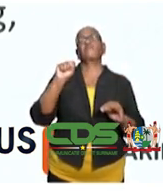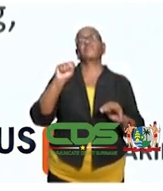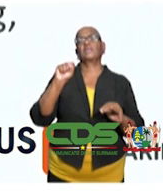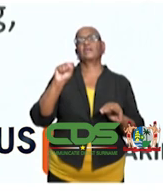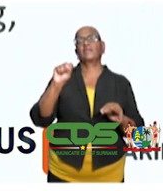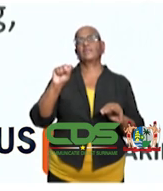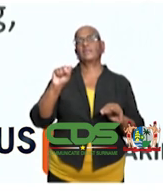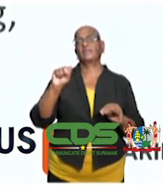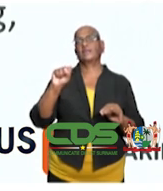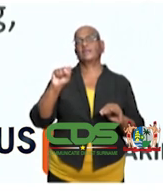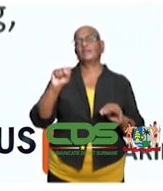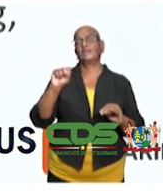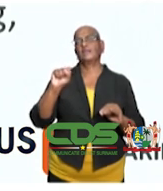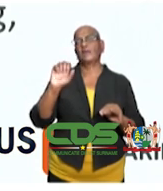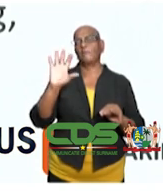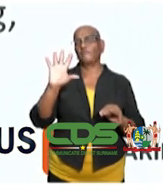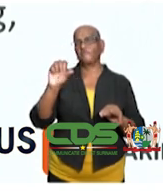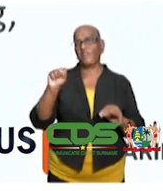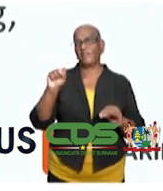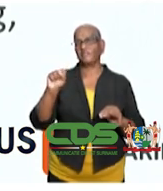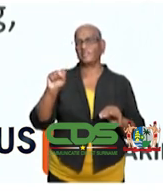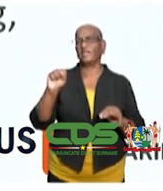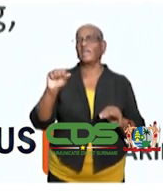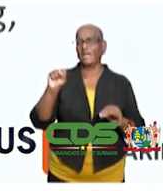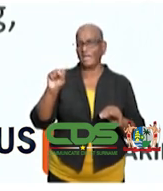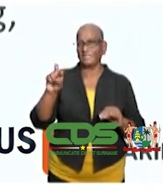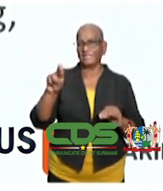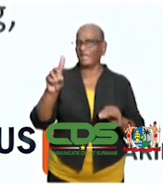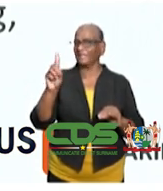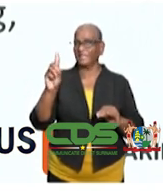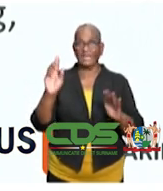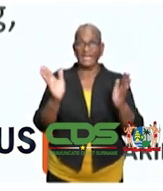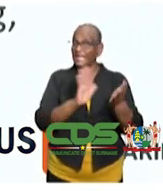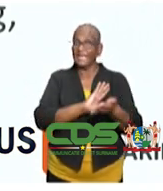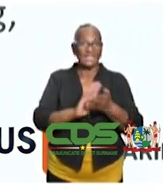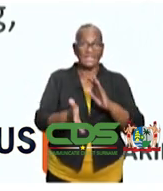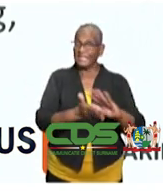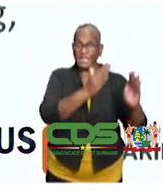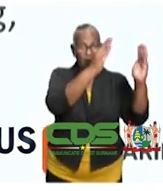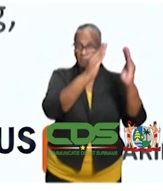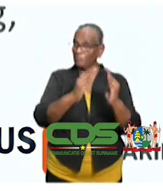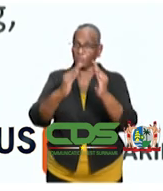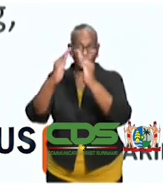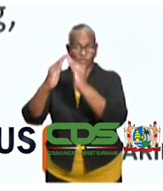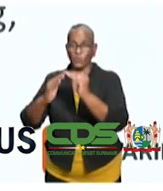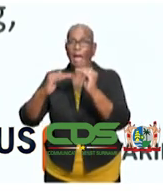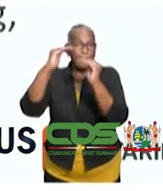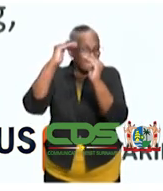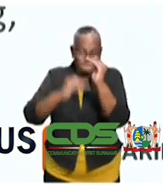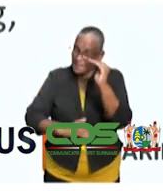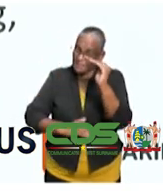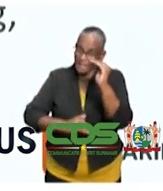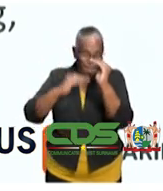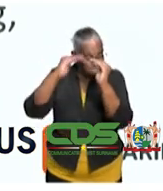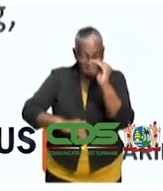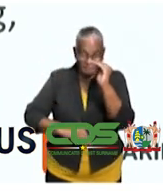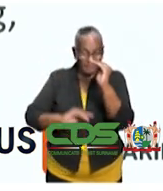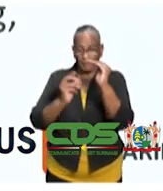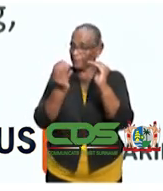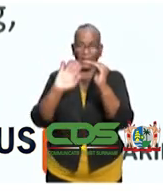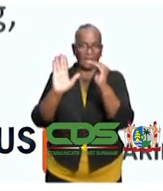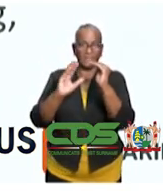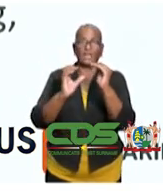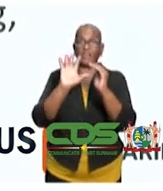zeggen dat geen enkel huishouden minder dan 50 SRD zal betalen